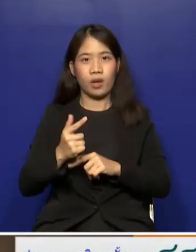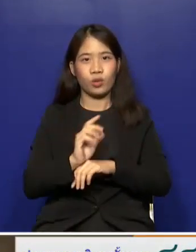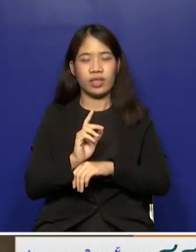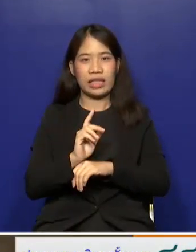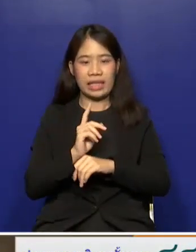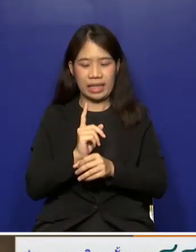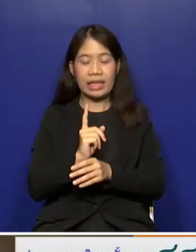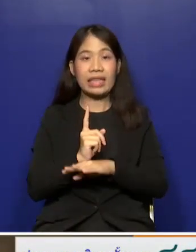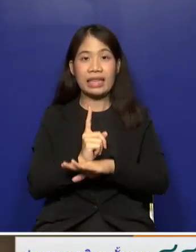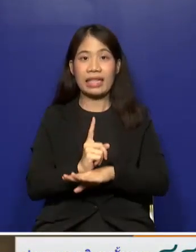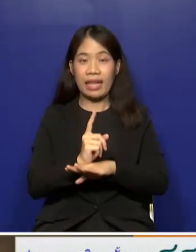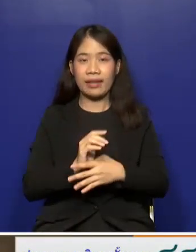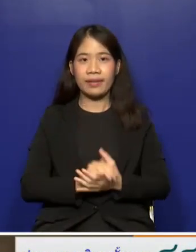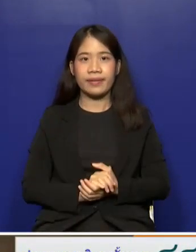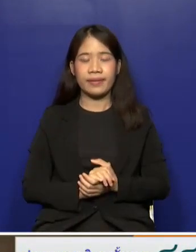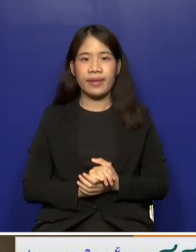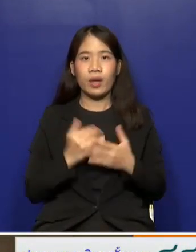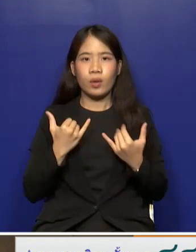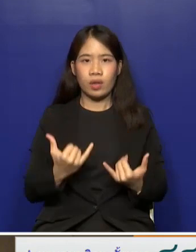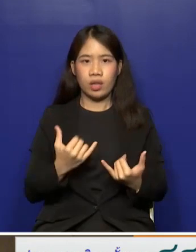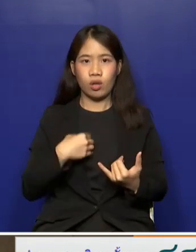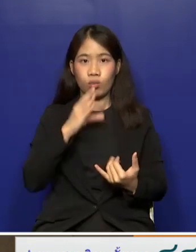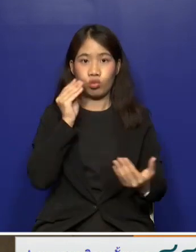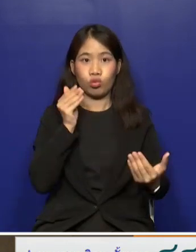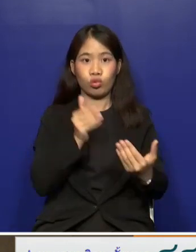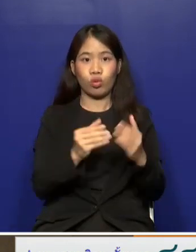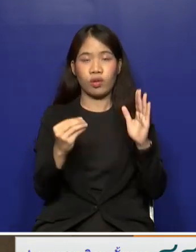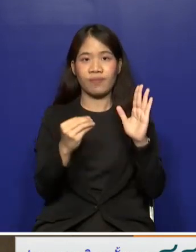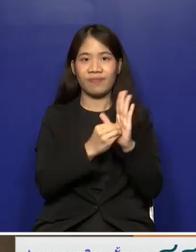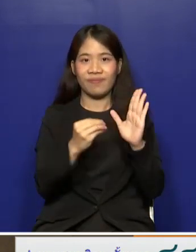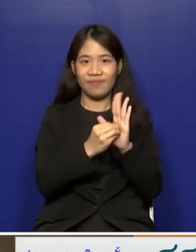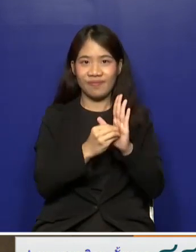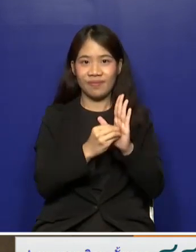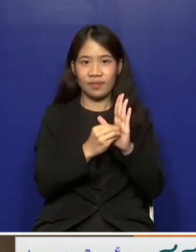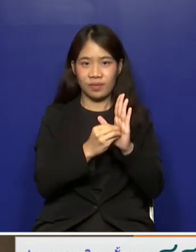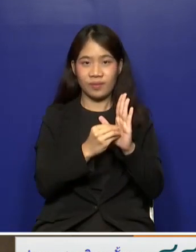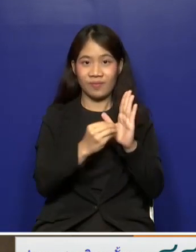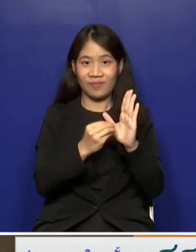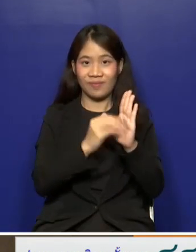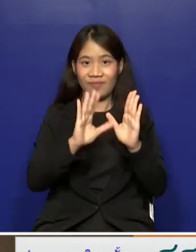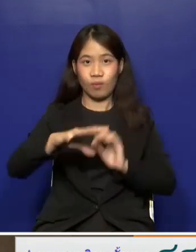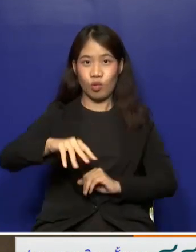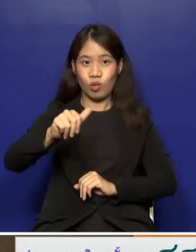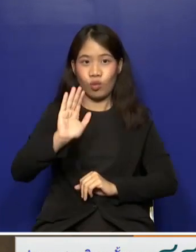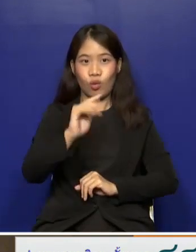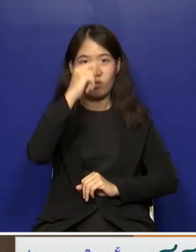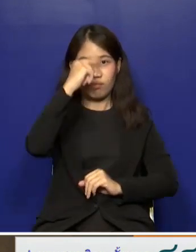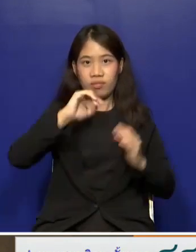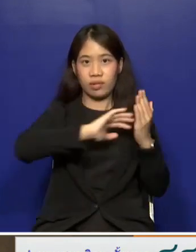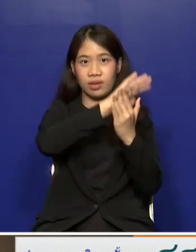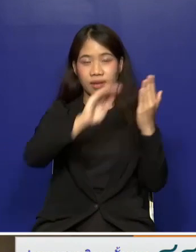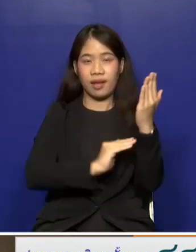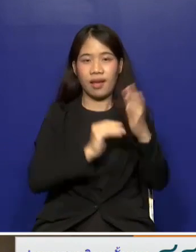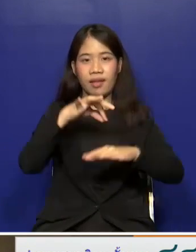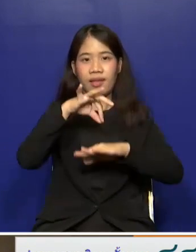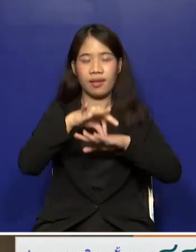ทรา corหนวยงานทองถนเมองหลวงของปเทศไทยนะครับและตำแหน่งที่สำค